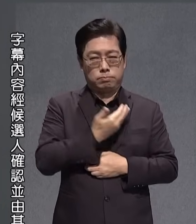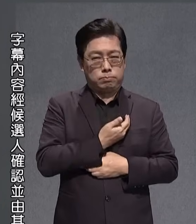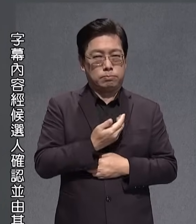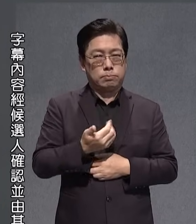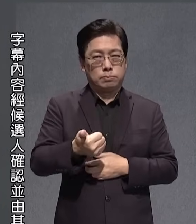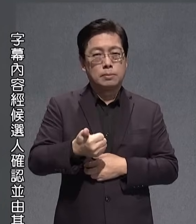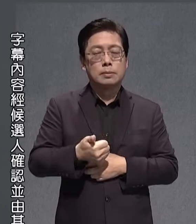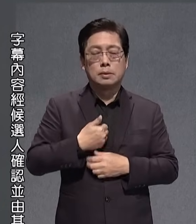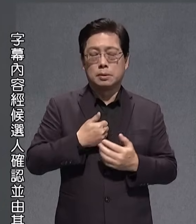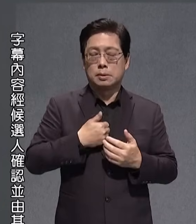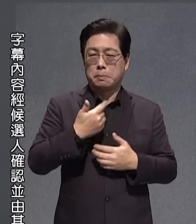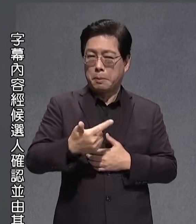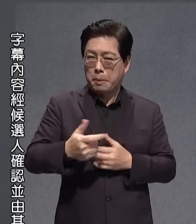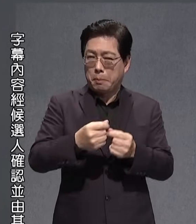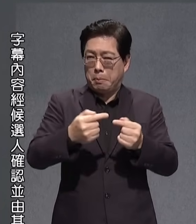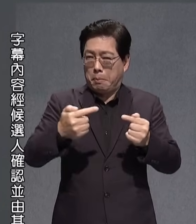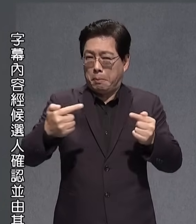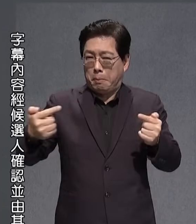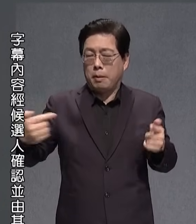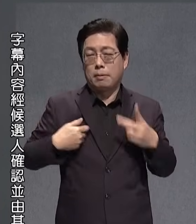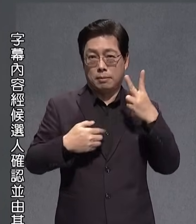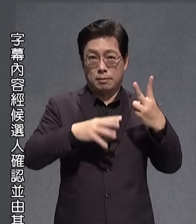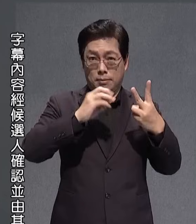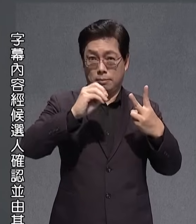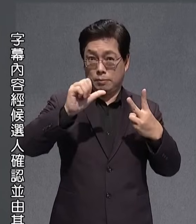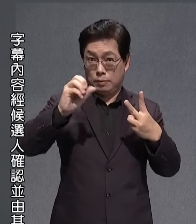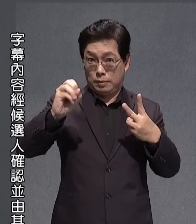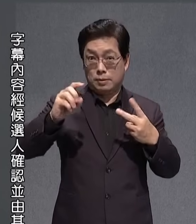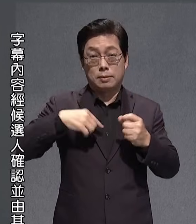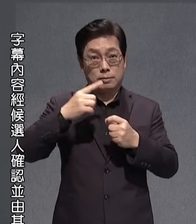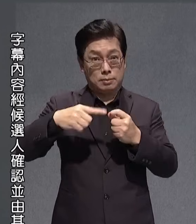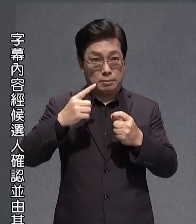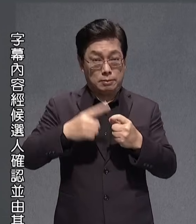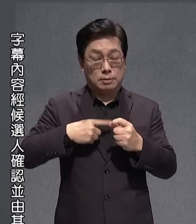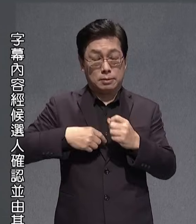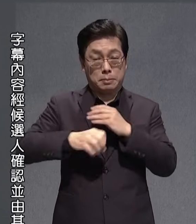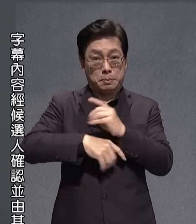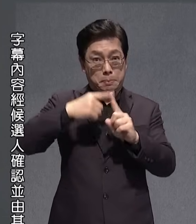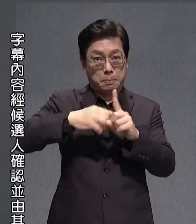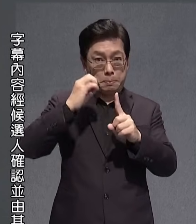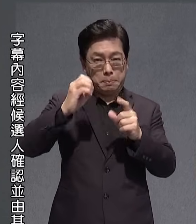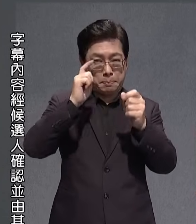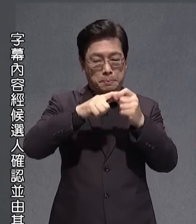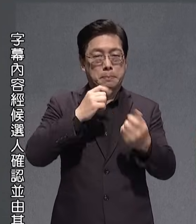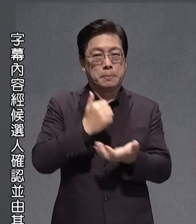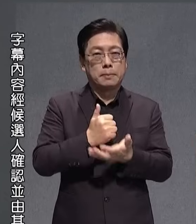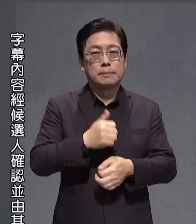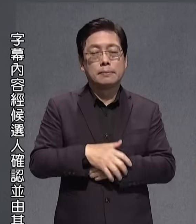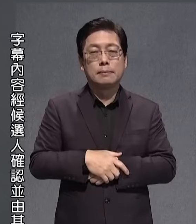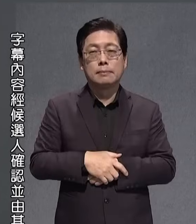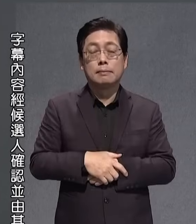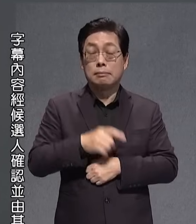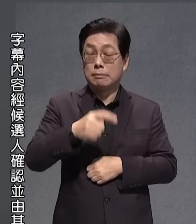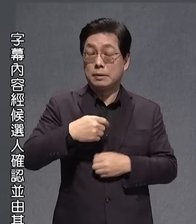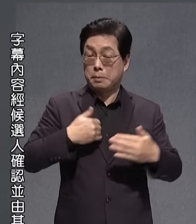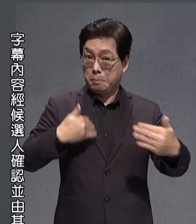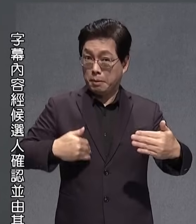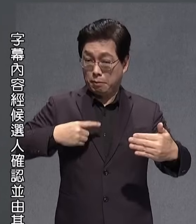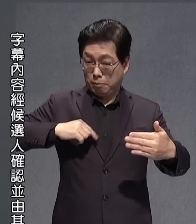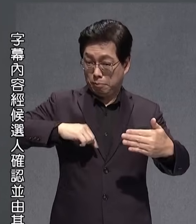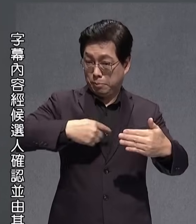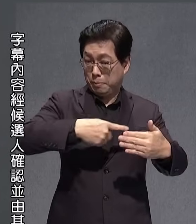性，逐步迈向2050净零转型的目标。在这个过程当